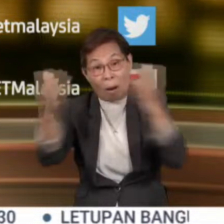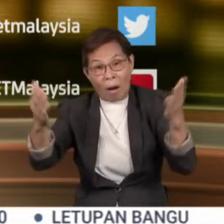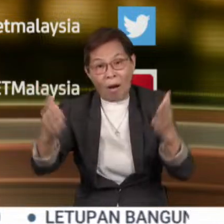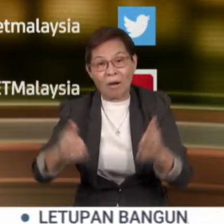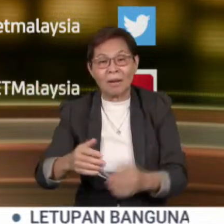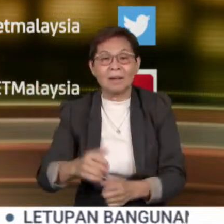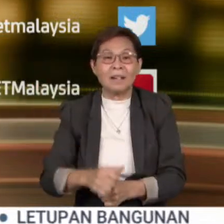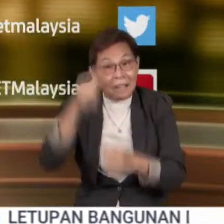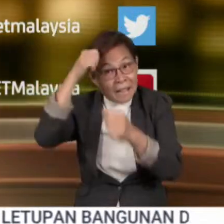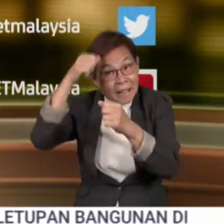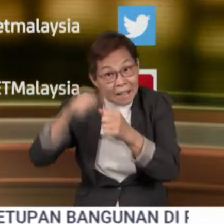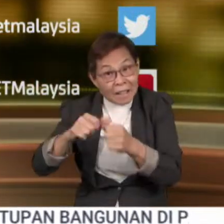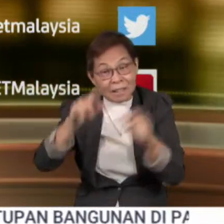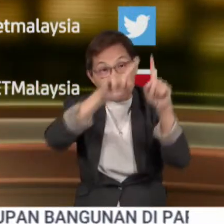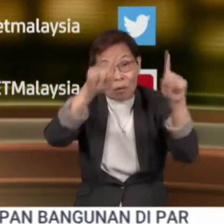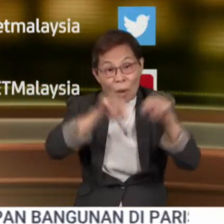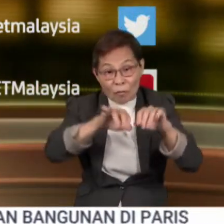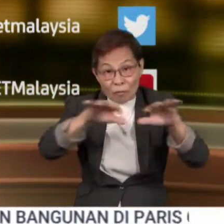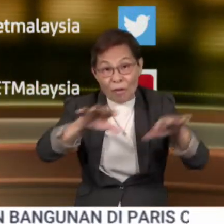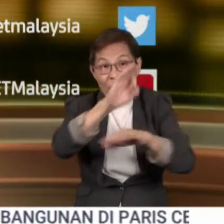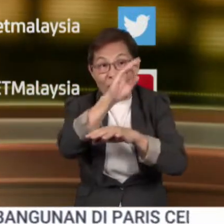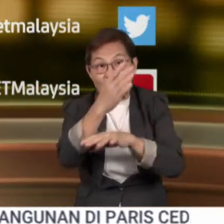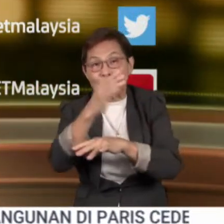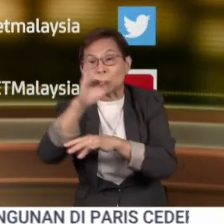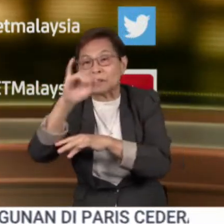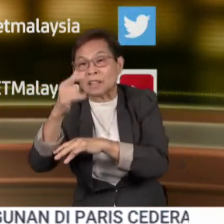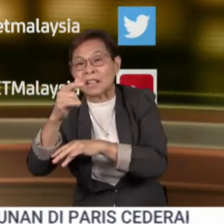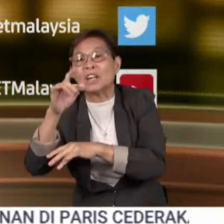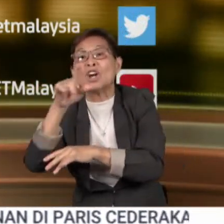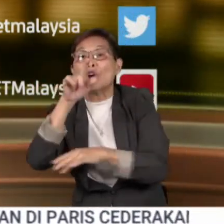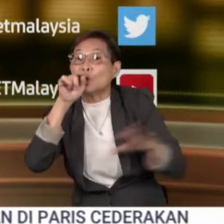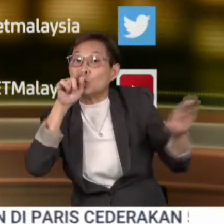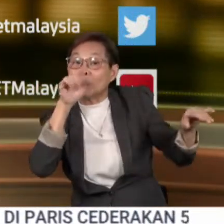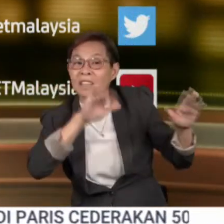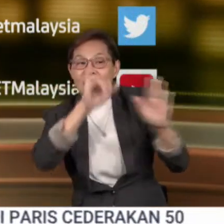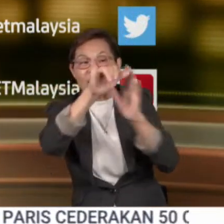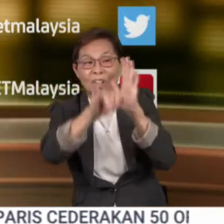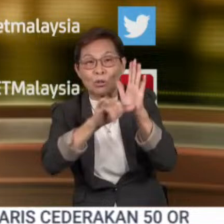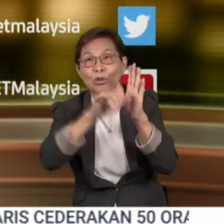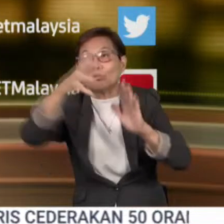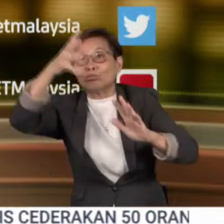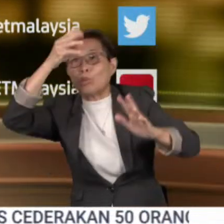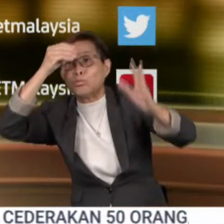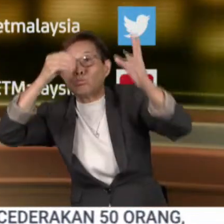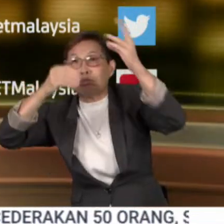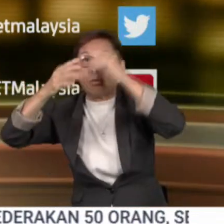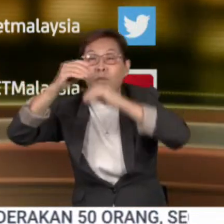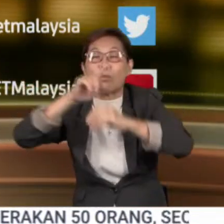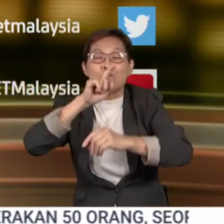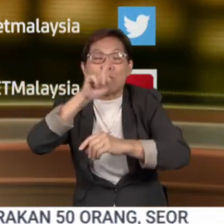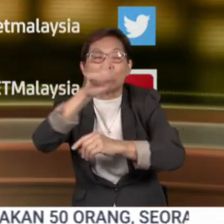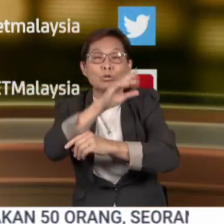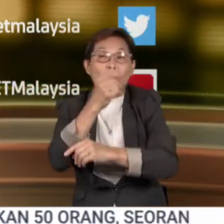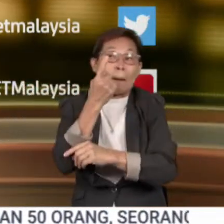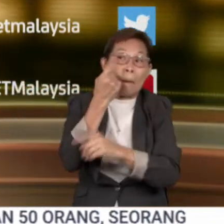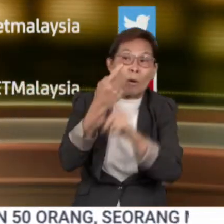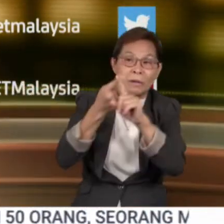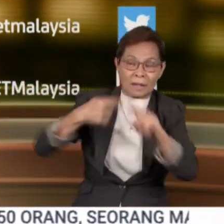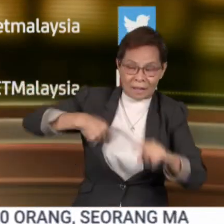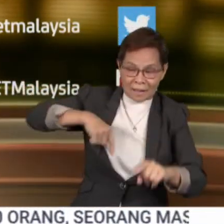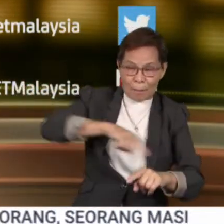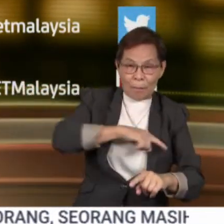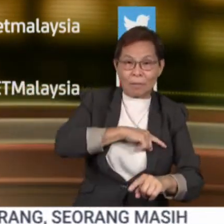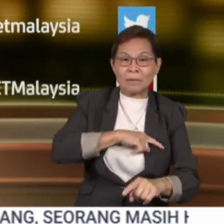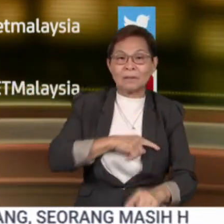di laman Sesawang Facebook, Instagram, Twitter dan YouTube untuk mendapatkan info yang sahih dan terkini daripada kami. Saya